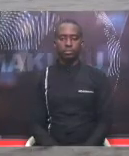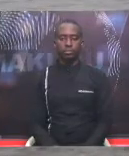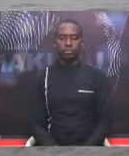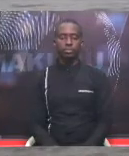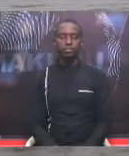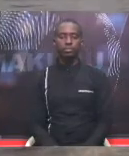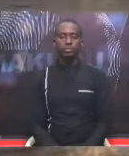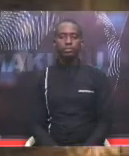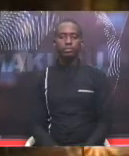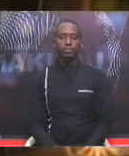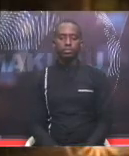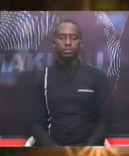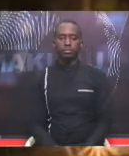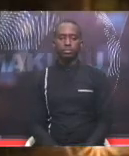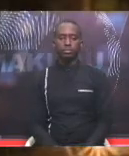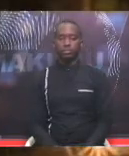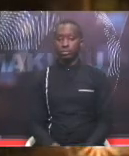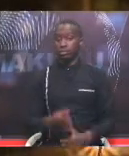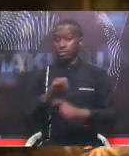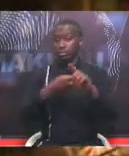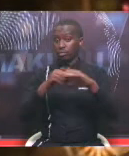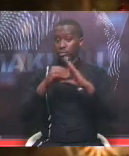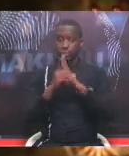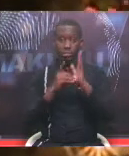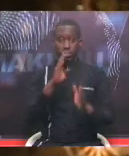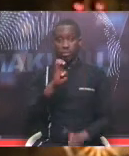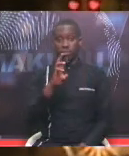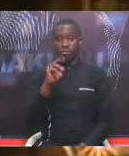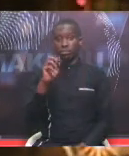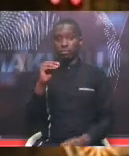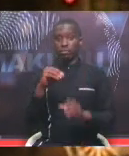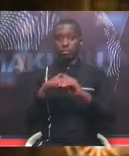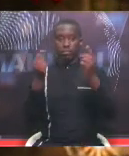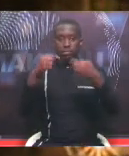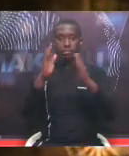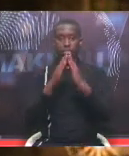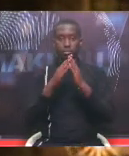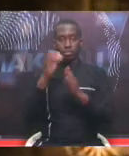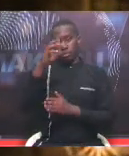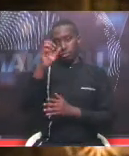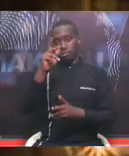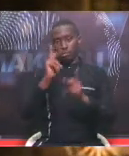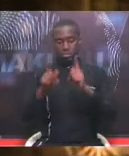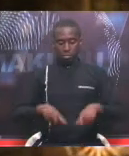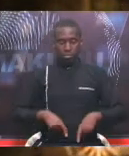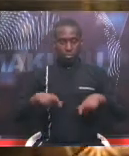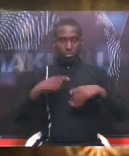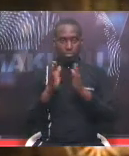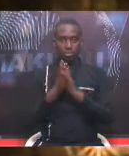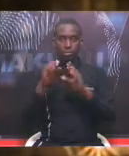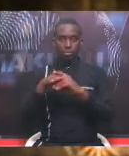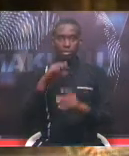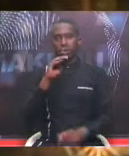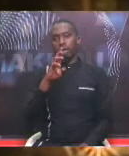Burera. Reka tuve mu karere ka Burera tugaruke mu mujyi wa Kigali. Habatuye n'abagenda umuhanda wa Birembo